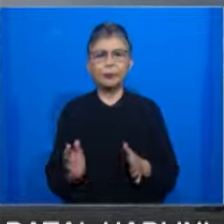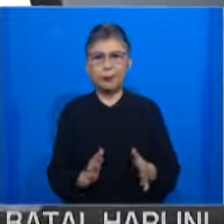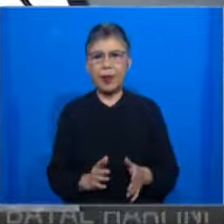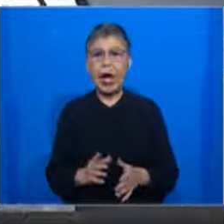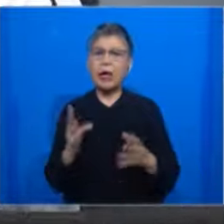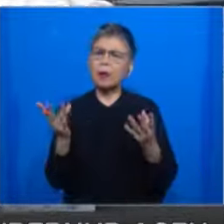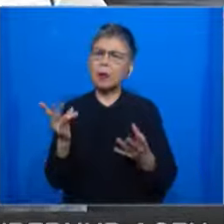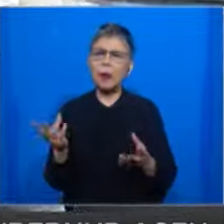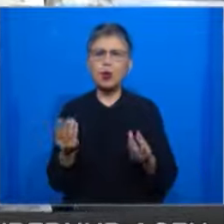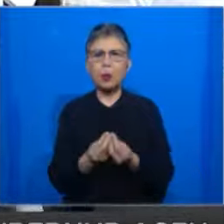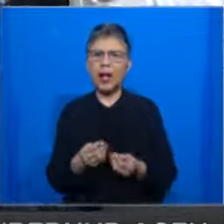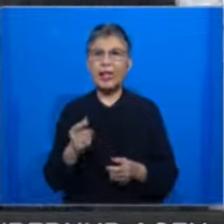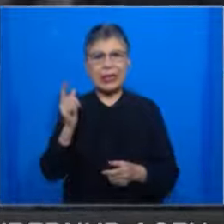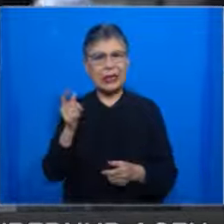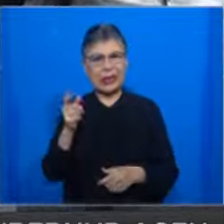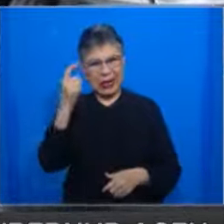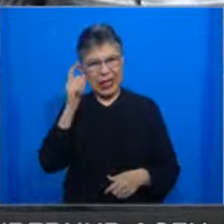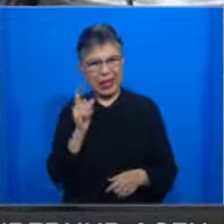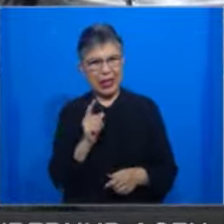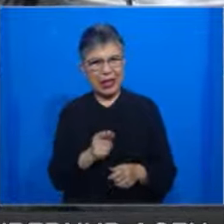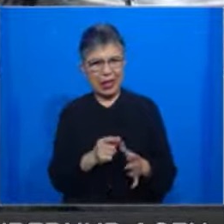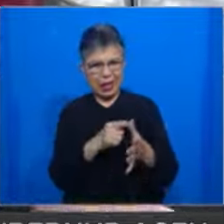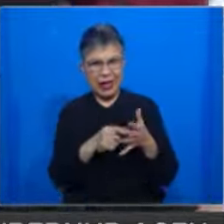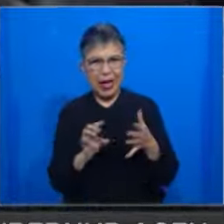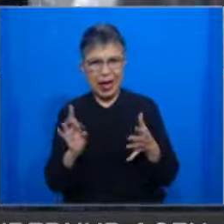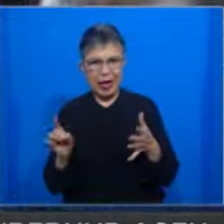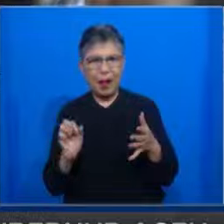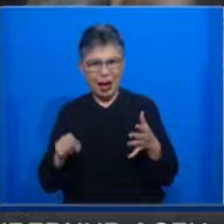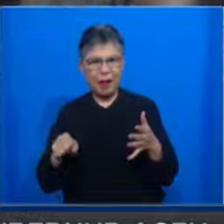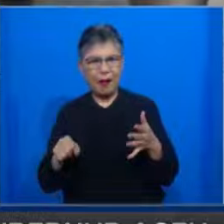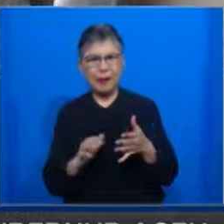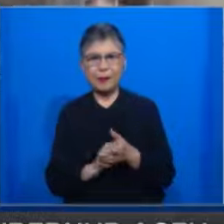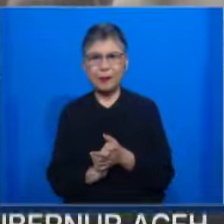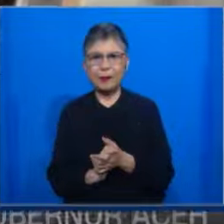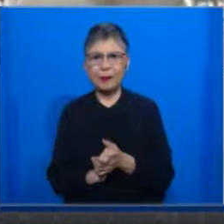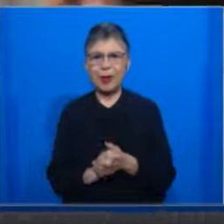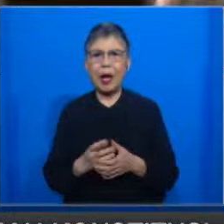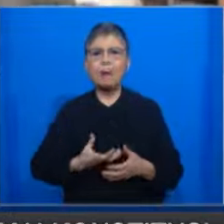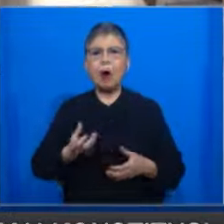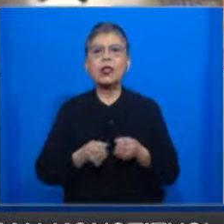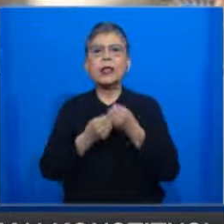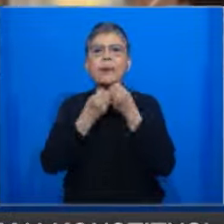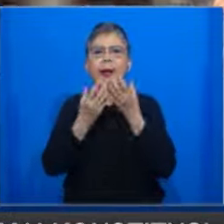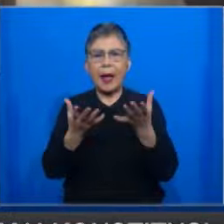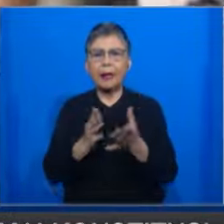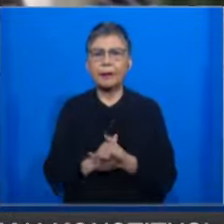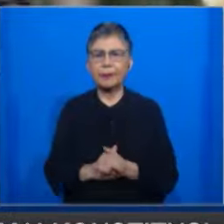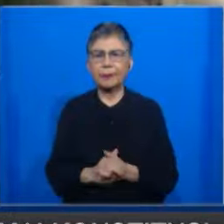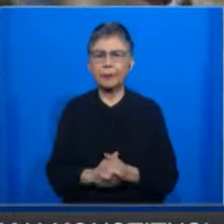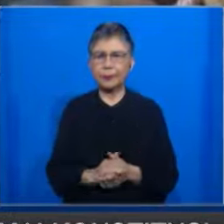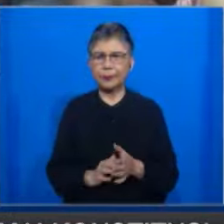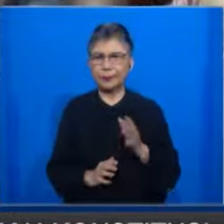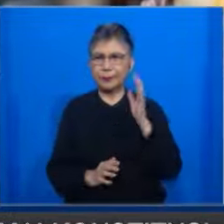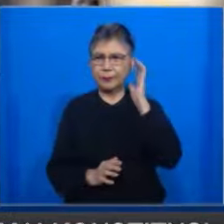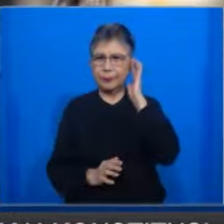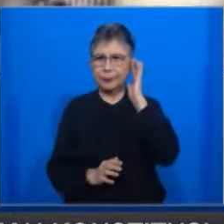ada sejumlah maksud dan juga tuntutan lainnya yang tentu ingin disampaikan. Dan Benny, kami akan